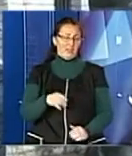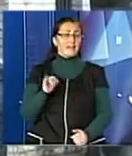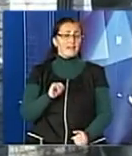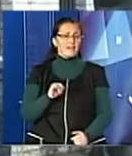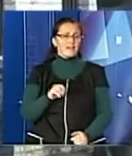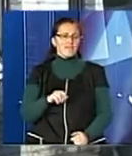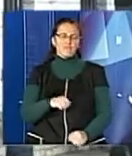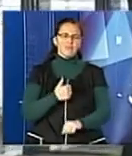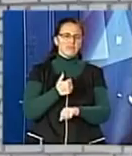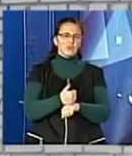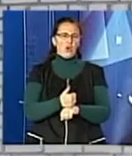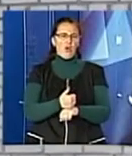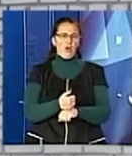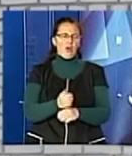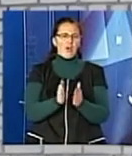Івана Федоровича, датований